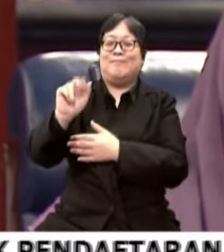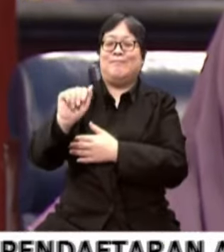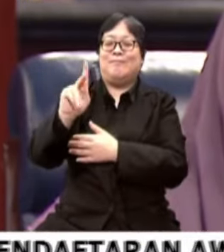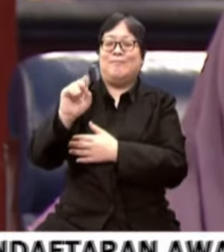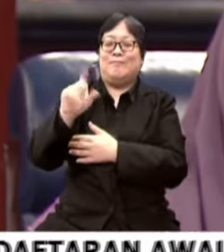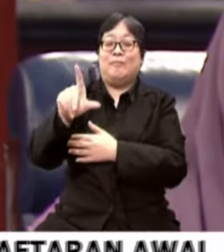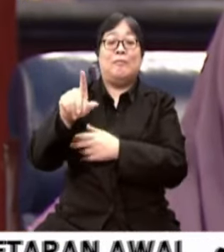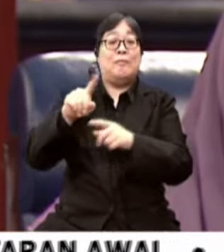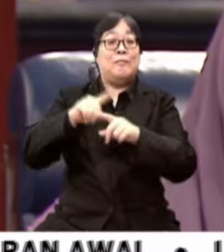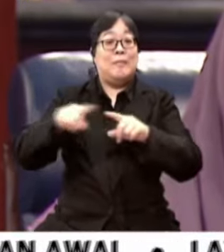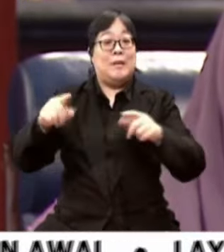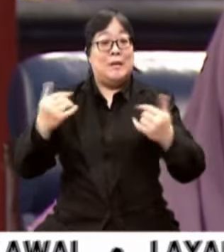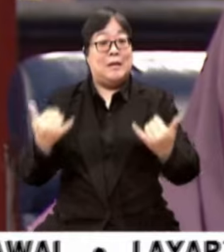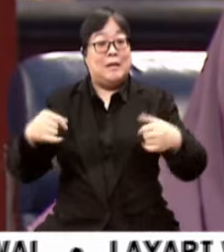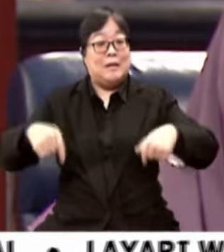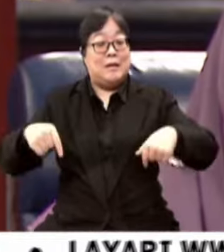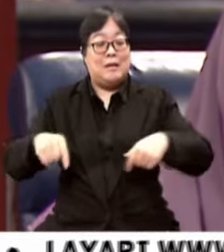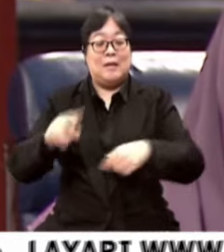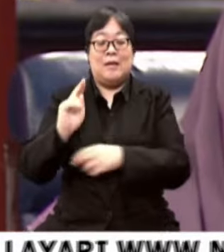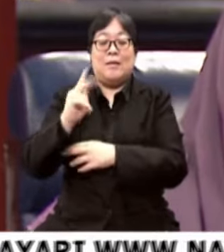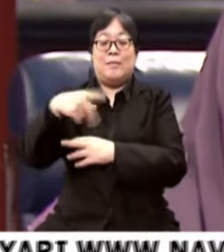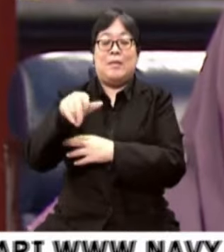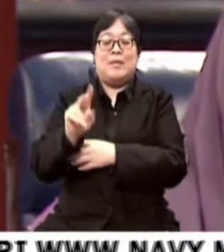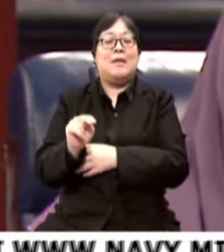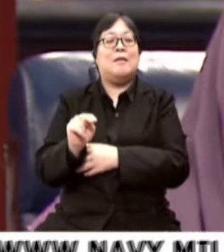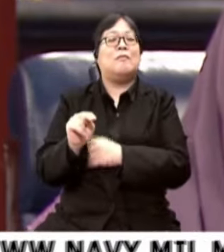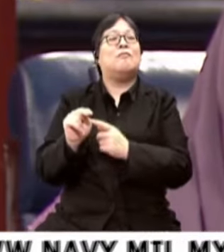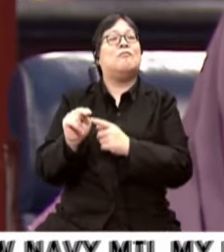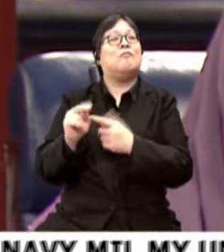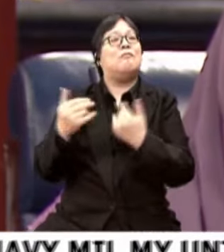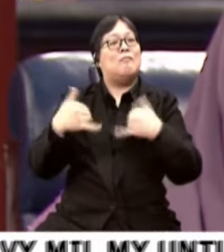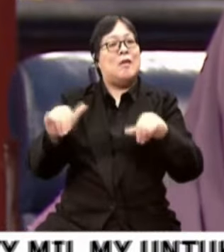hari ini masih lagi